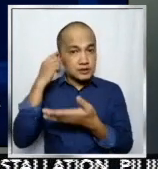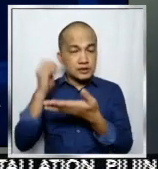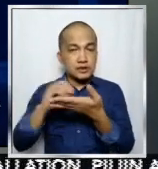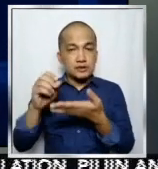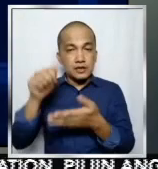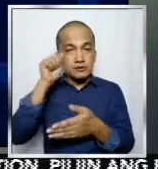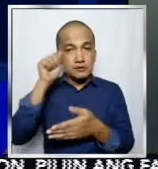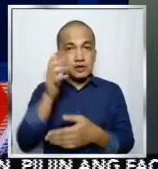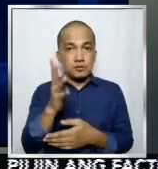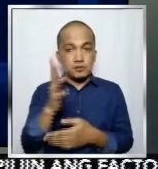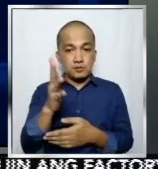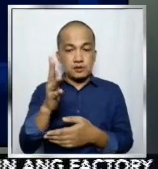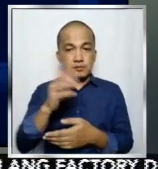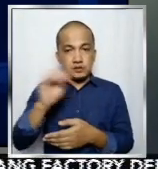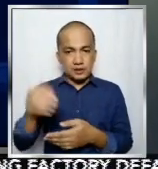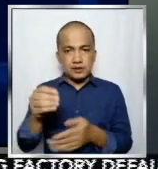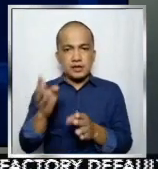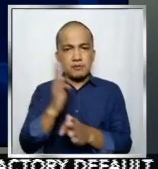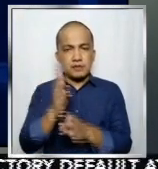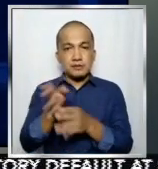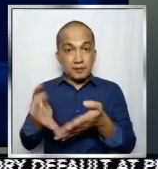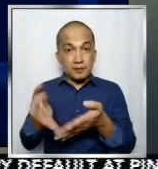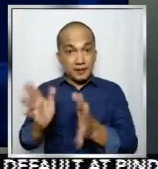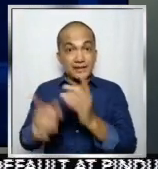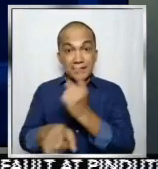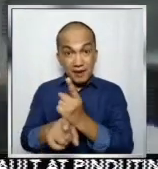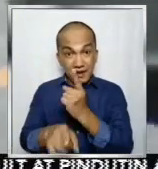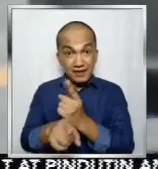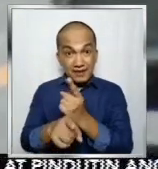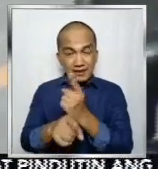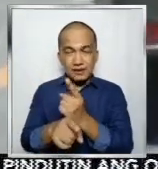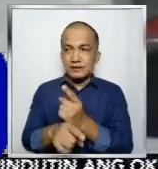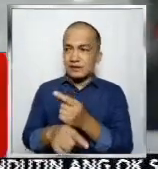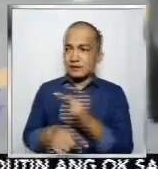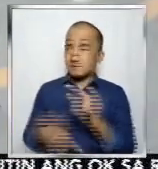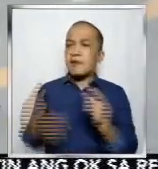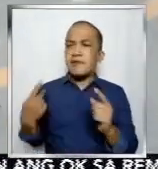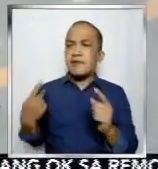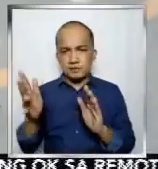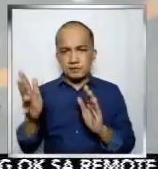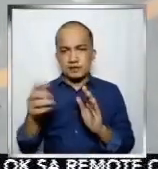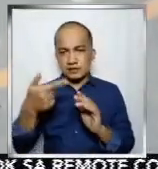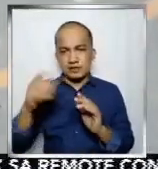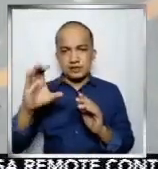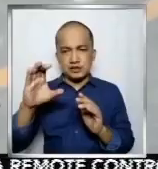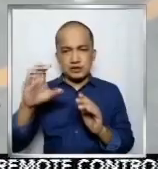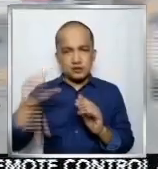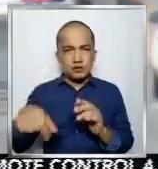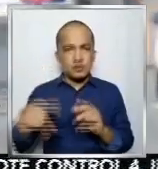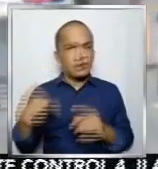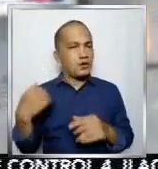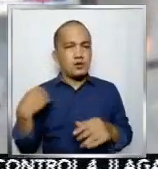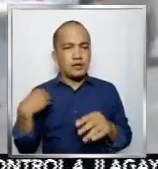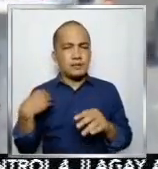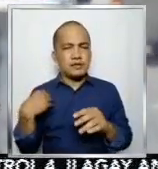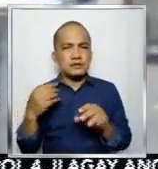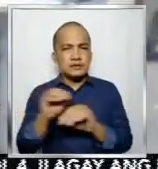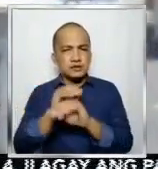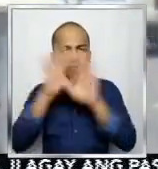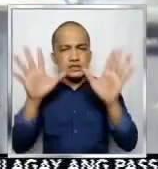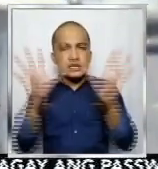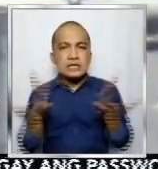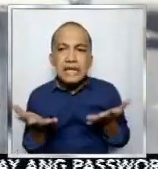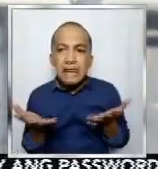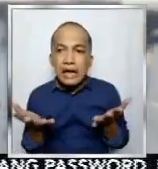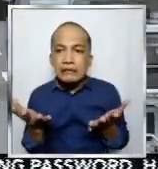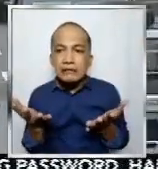Nasa guidelines naman po yan from 10 to 50 kapag GCQ na. Hindi pa malinaw kung sa aling ruta papayagan ng mga bus dahil pinaplansya pa raw ito